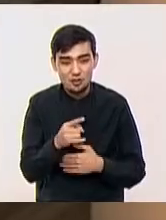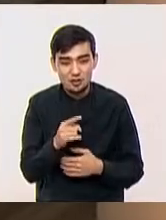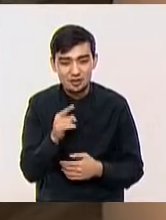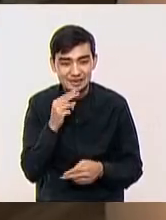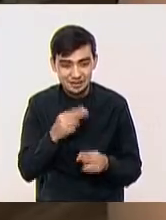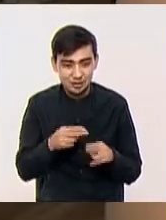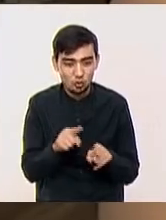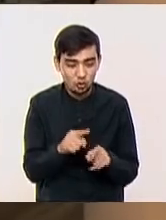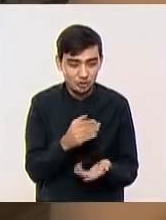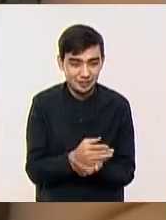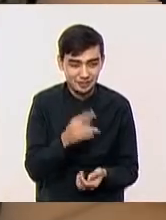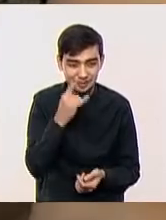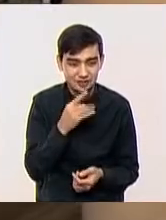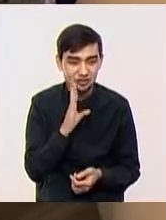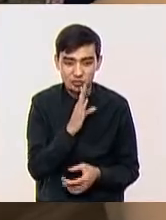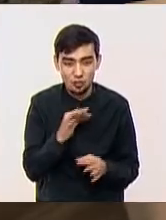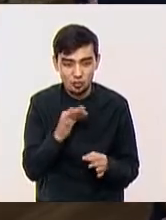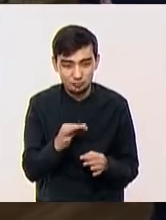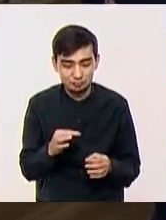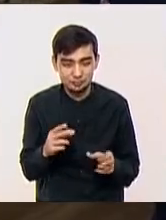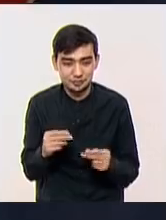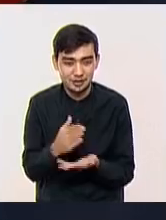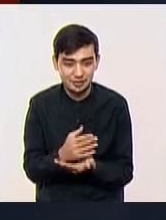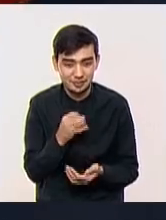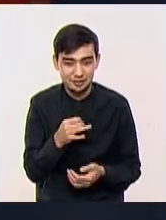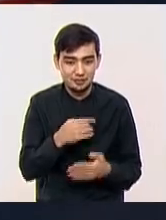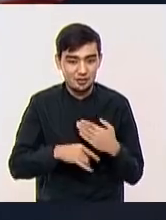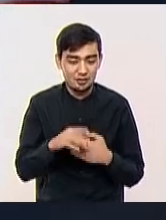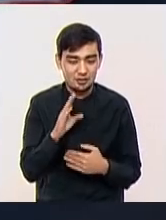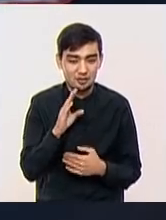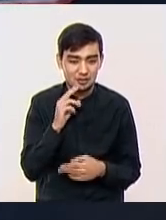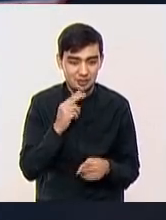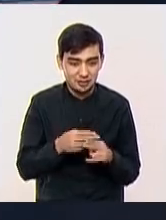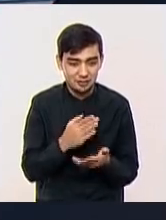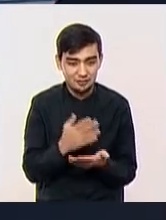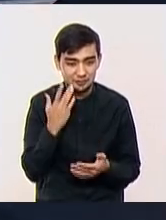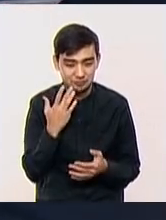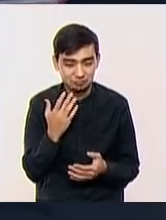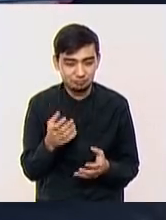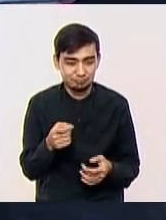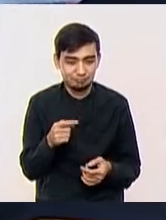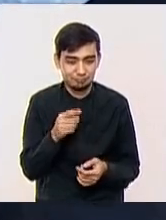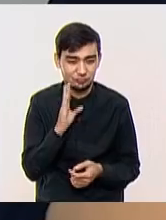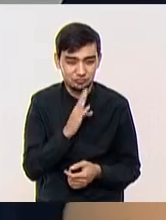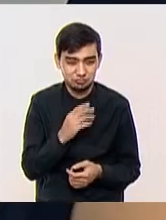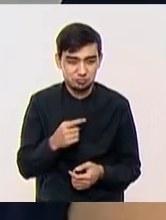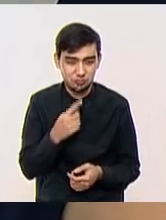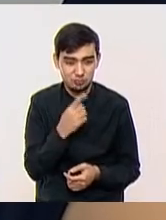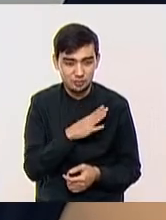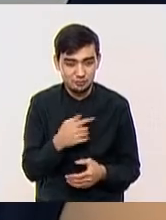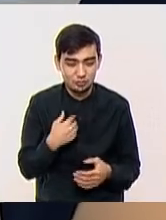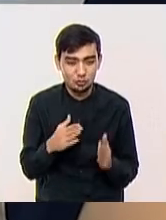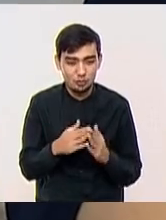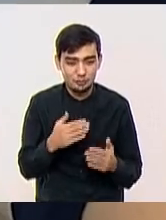пәтеріне паналатқан қазақ әйелінің тағдыры тартқызған жүгі жеңілдеп қалғандай. Елге көмек қайырымдылық қоры берген үлкен үйімізде береке